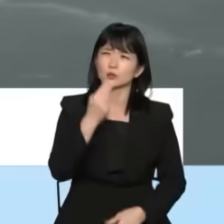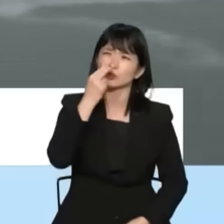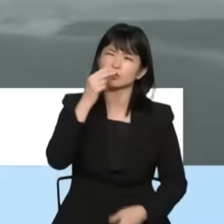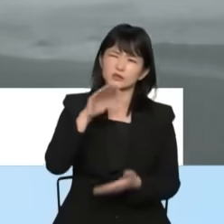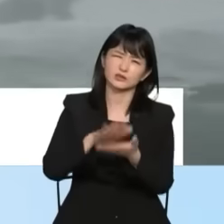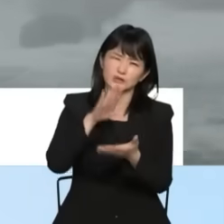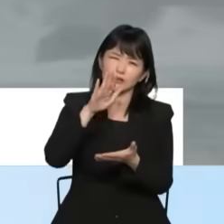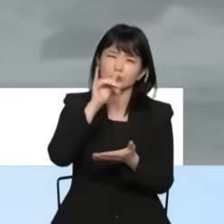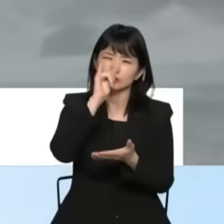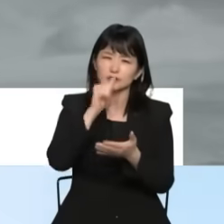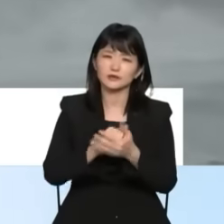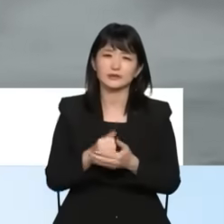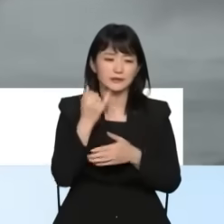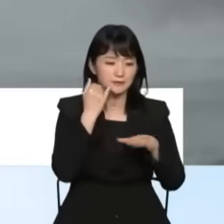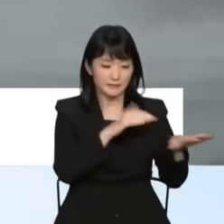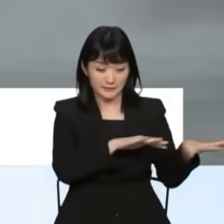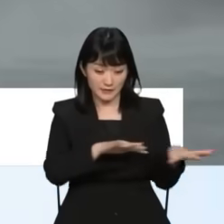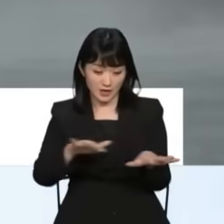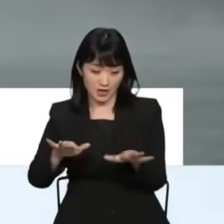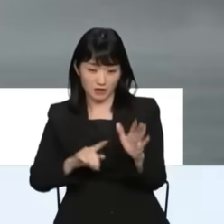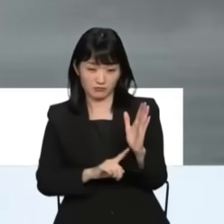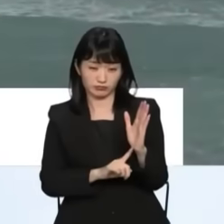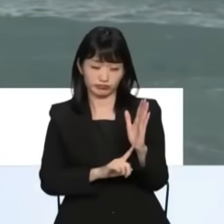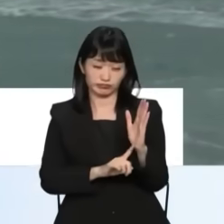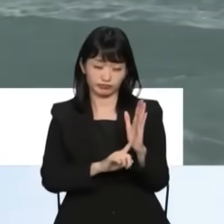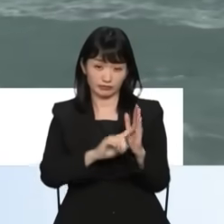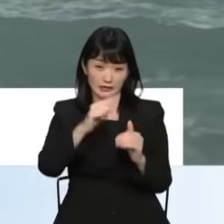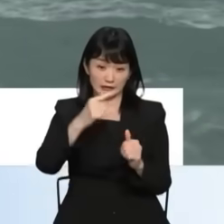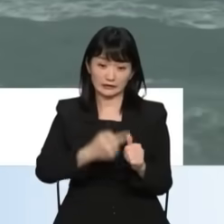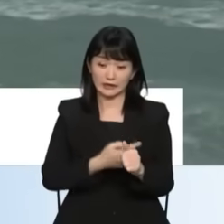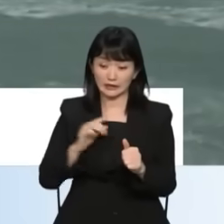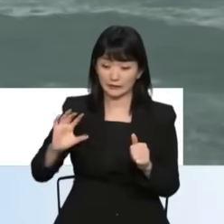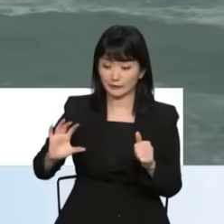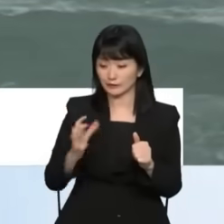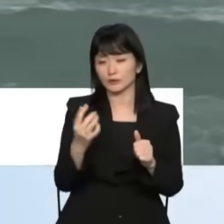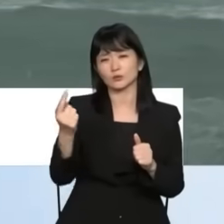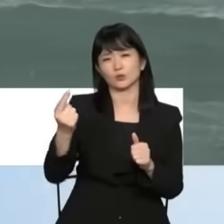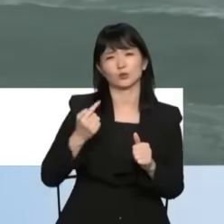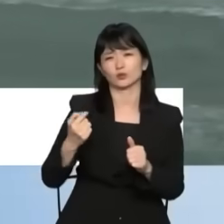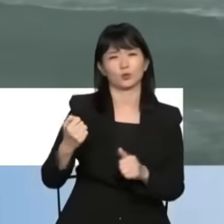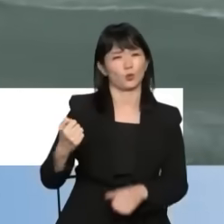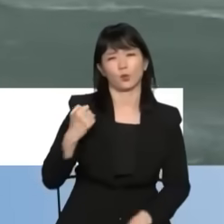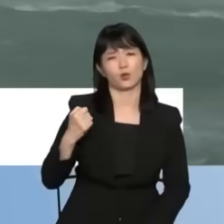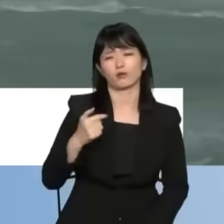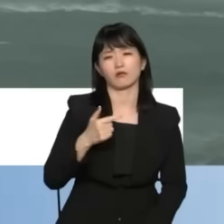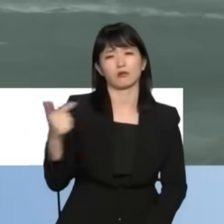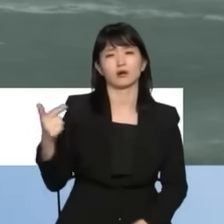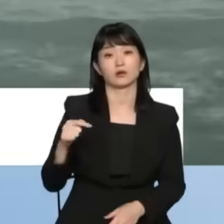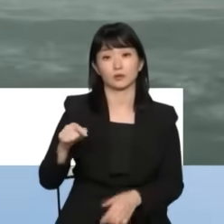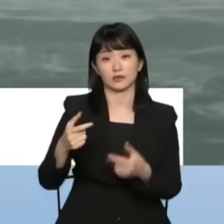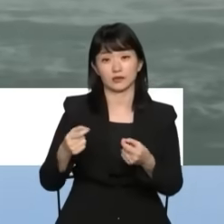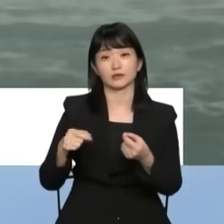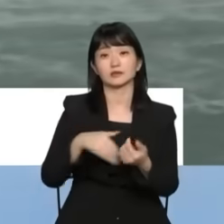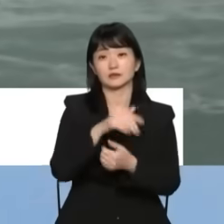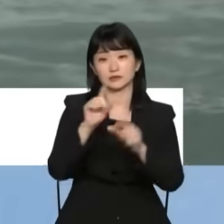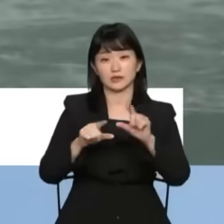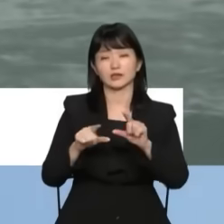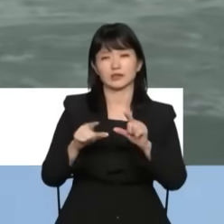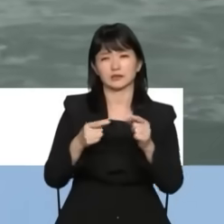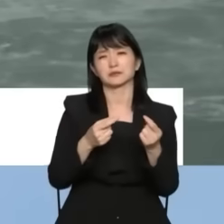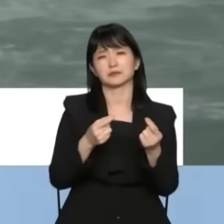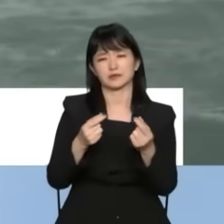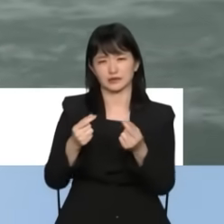뜨겁기도 했지만 해양 온난화로 인해서 좀 태풍이 만들어졌을 때도 굉장히 강하게 만들어지는 거고 앞으로는 이런 상황들이 더 강해질